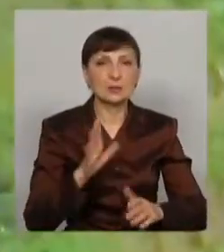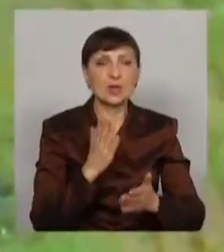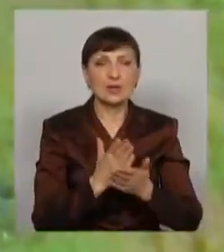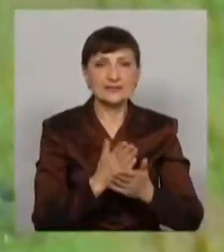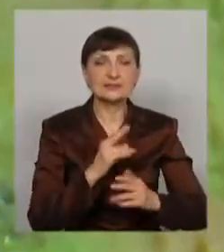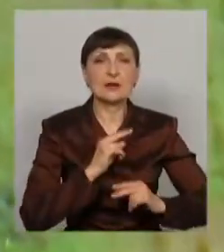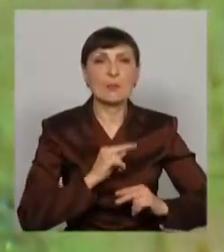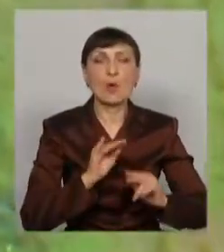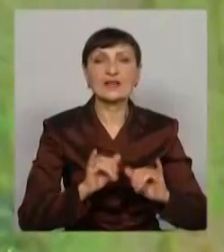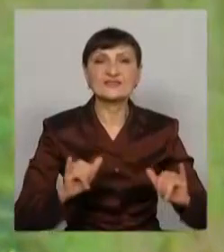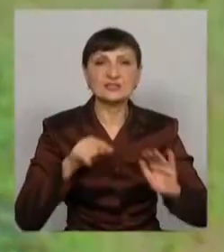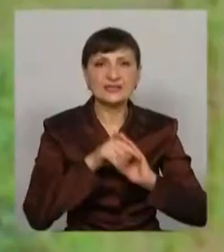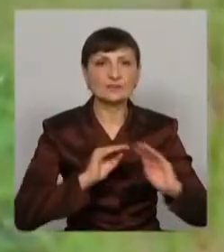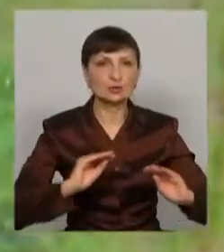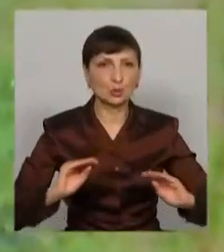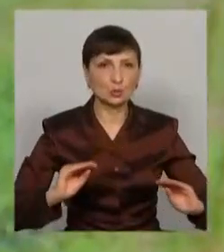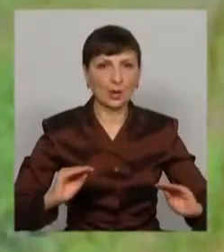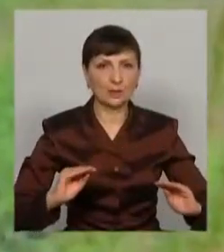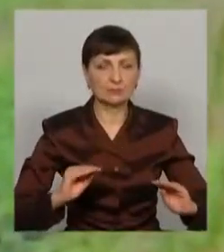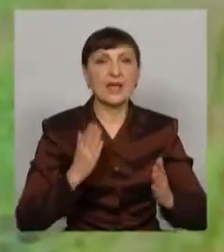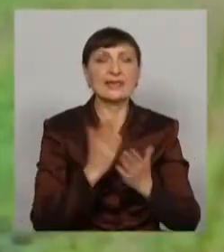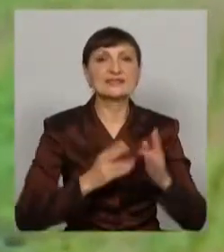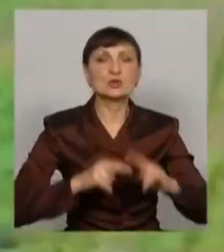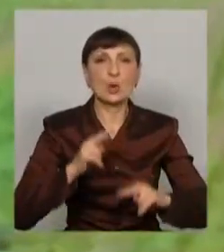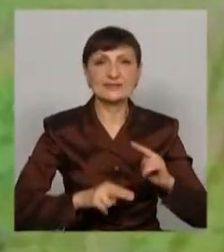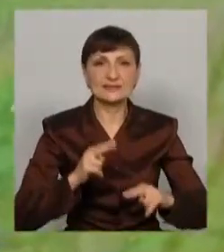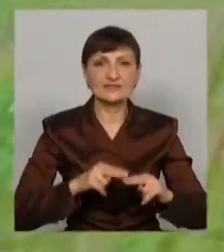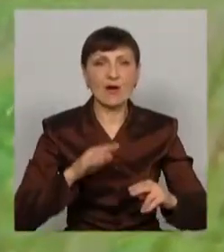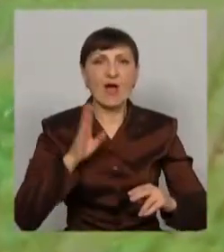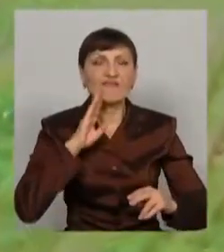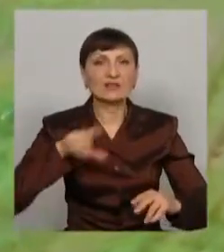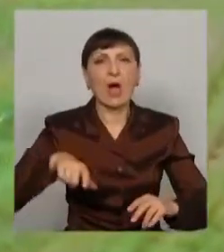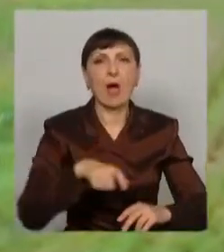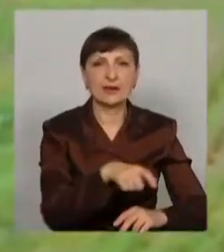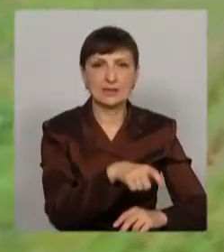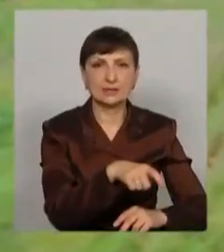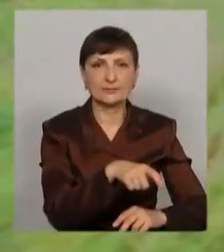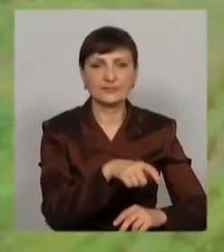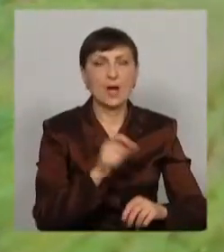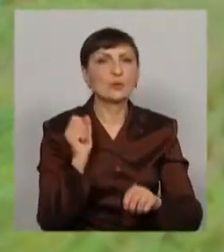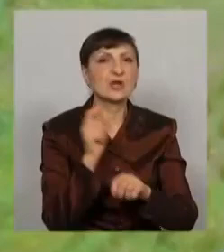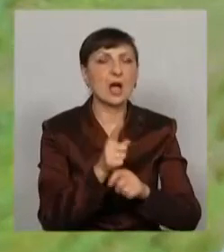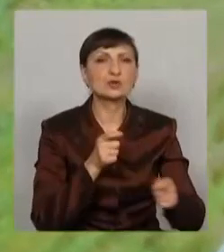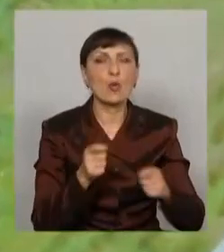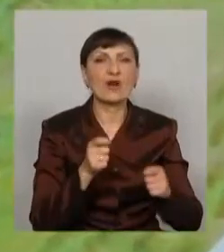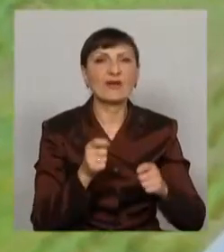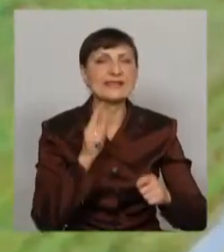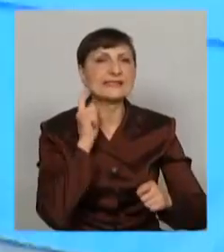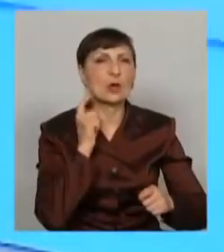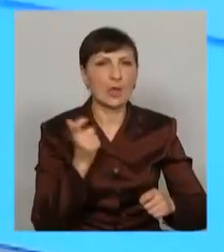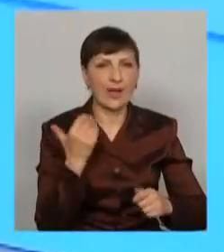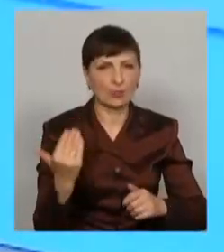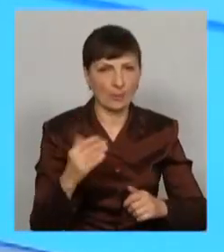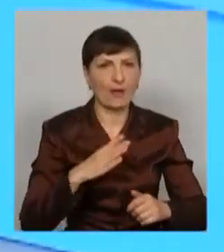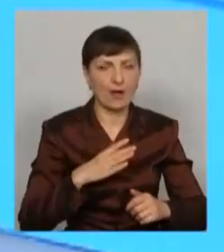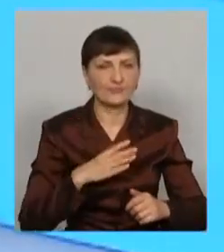по развитию инфраструктуры, ведется строительство арочных сетей по заказу управления зеленой экономики,